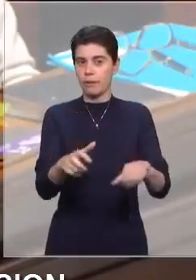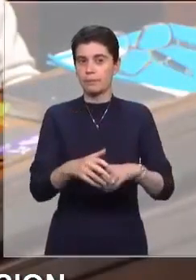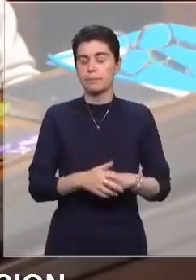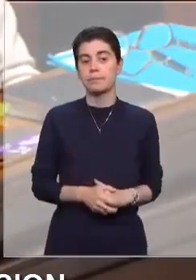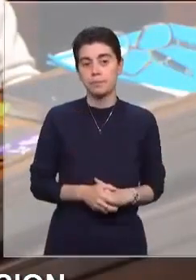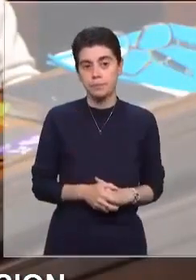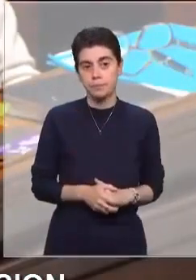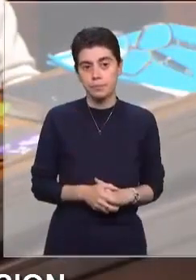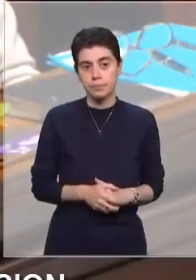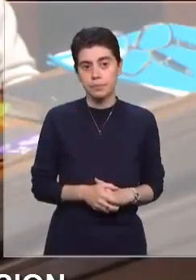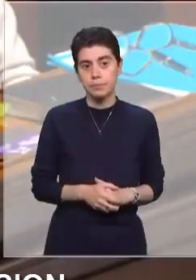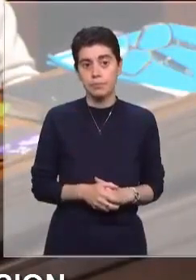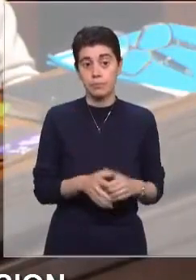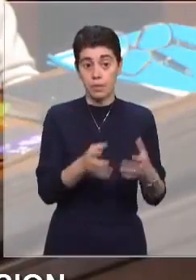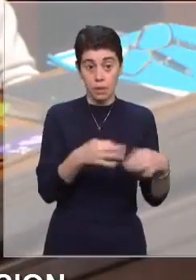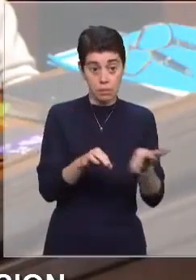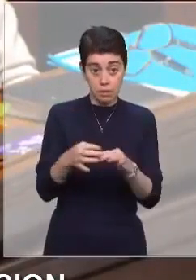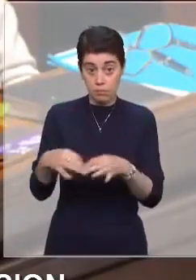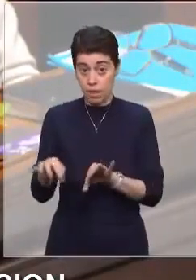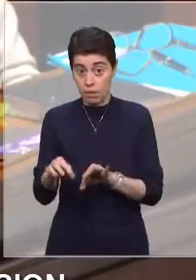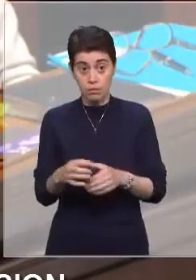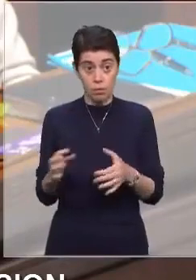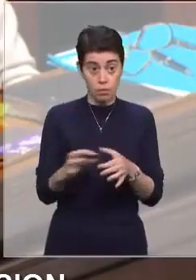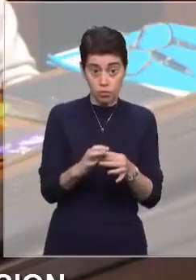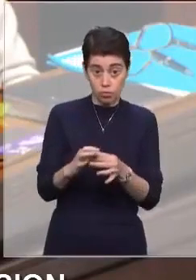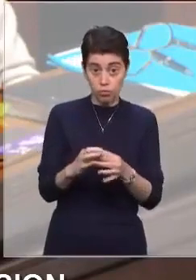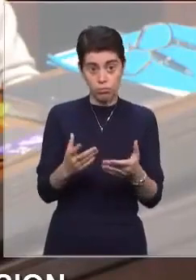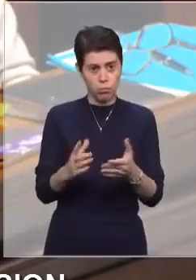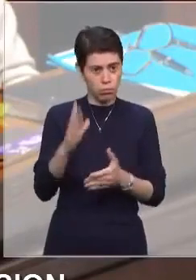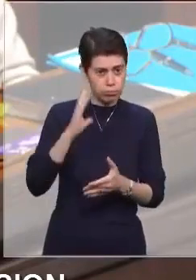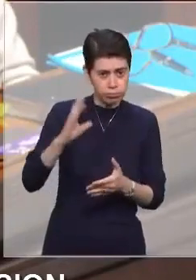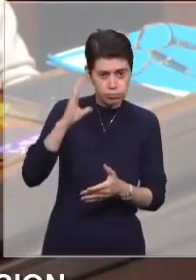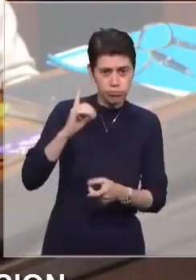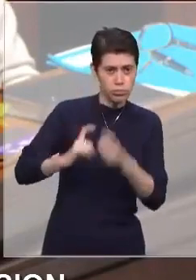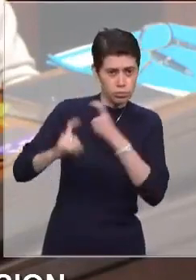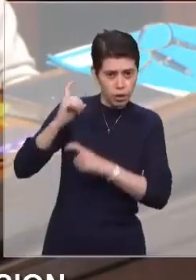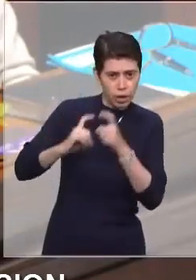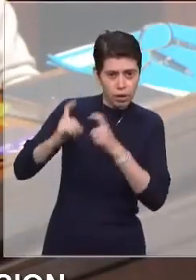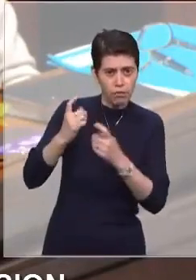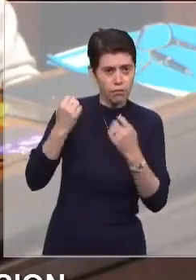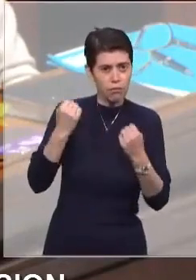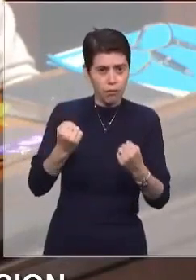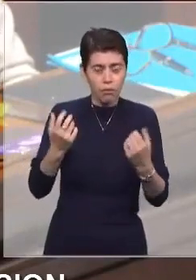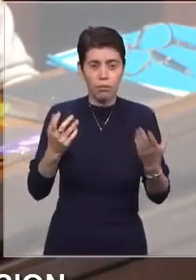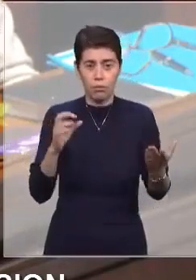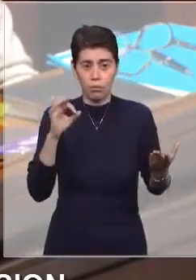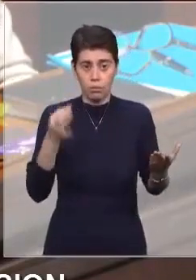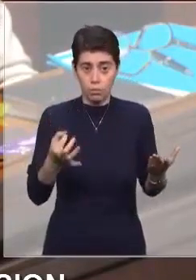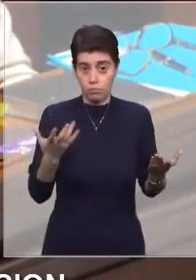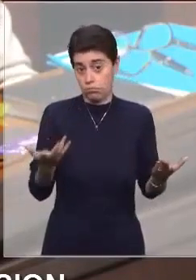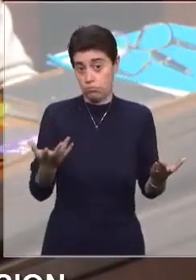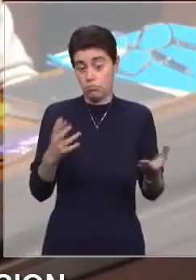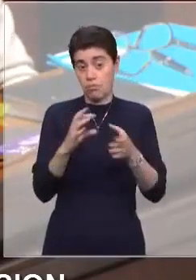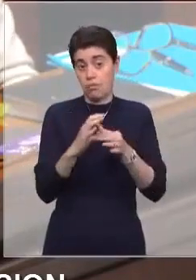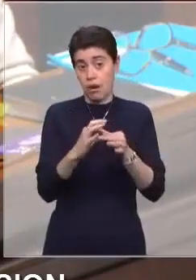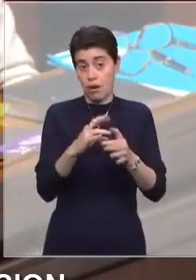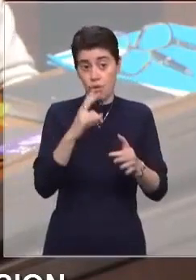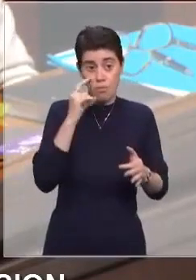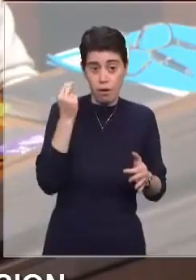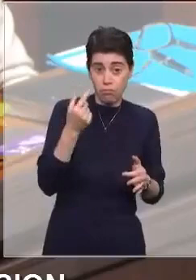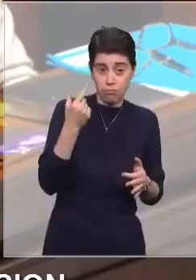deux pays, entre nos deux peuples, vous l'avez rappelé, sont anciennes, profondes. Elles sont marquées par des liens humains